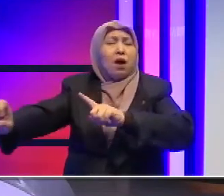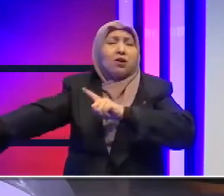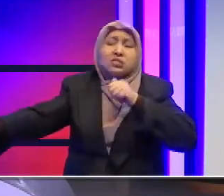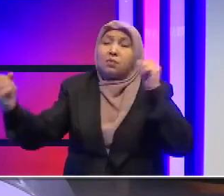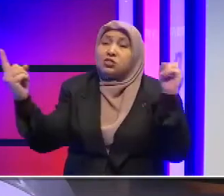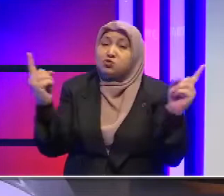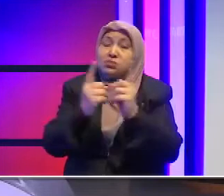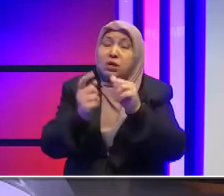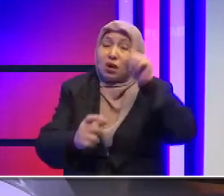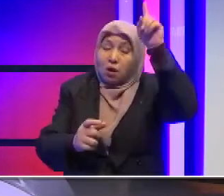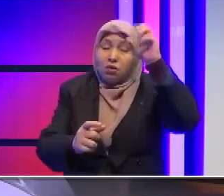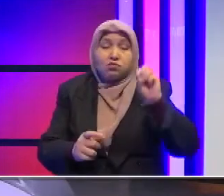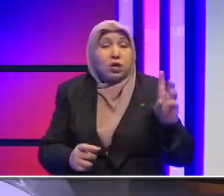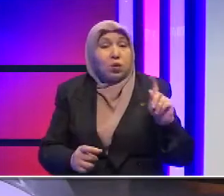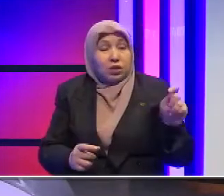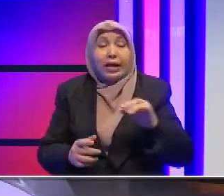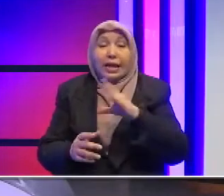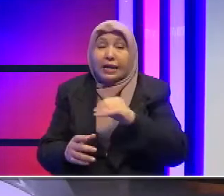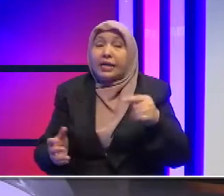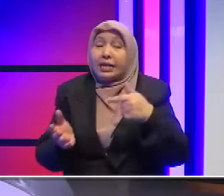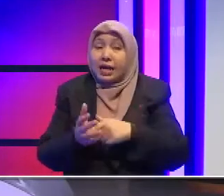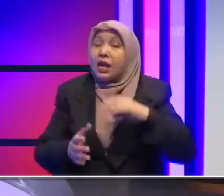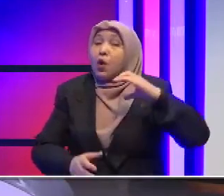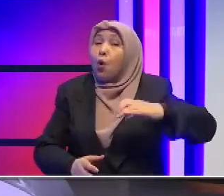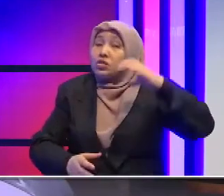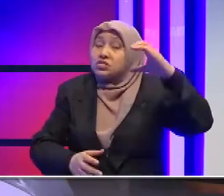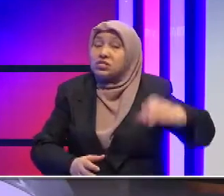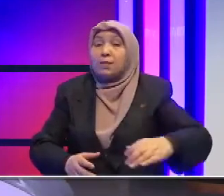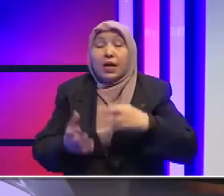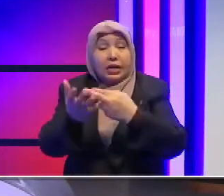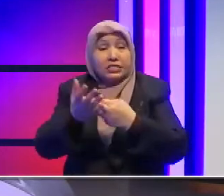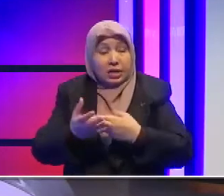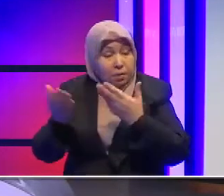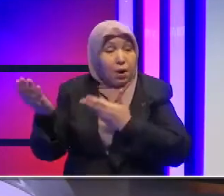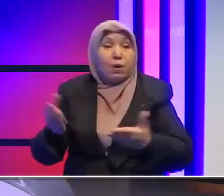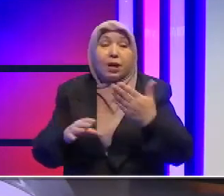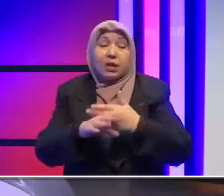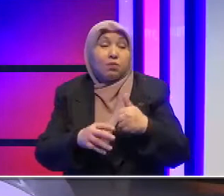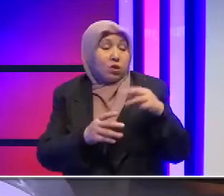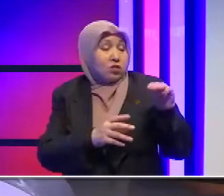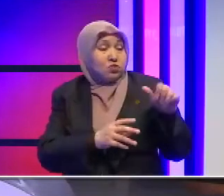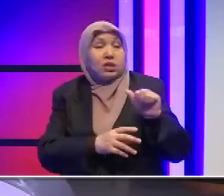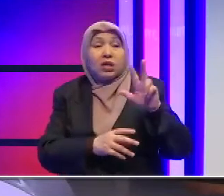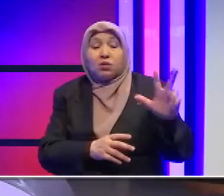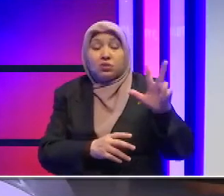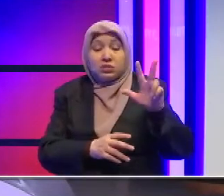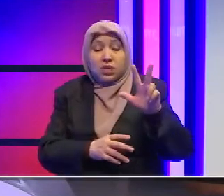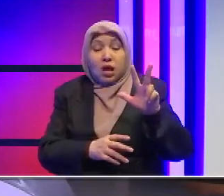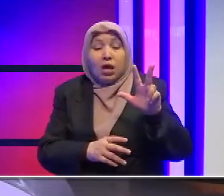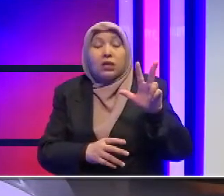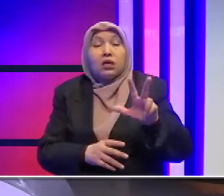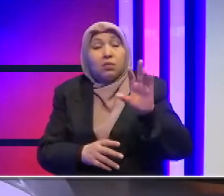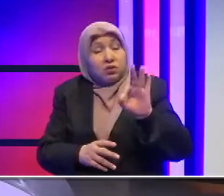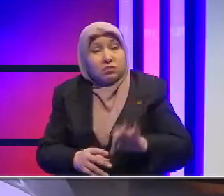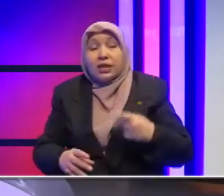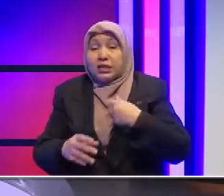bertemu Allah Subhanahu Wa Taala. Jadi ini adalah konsep rezeki yang dibawakan pada halaman 339 dan kita nak bergerak kepada